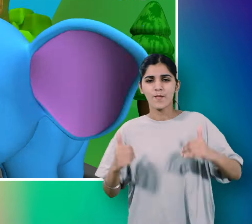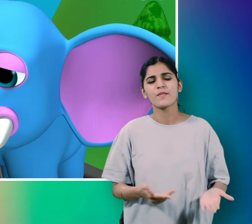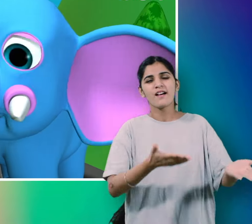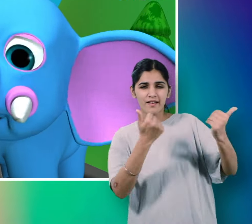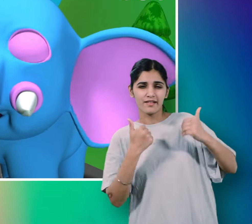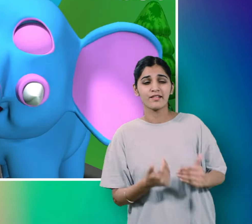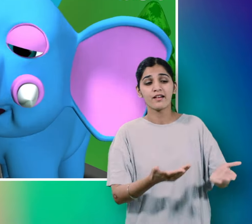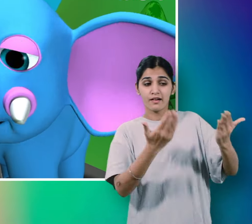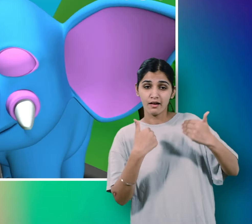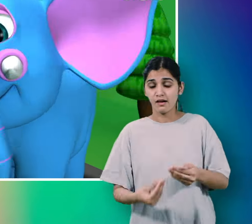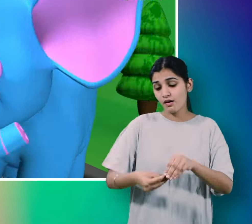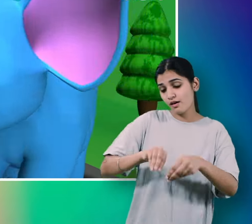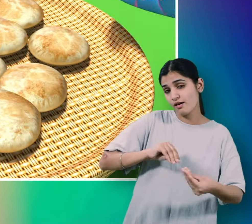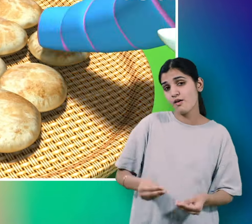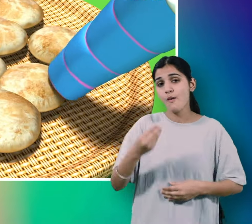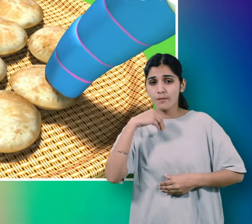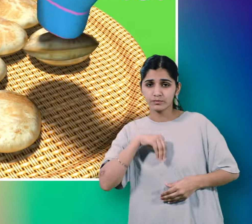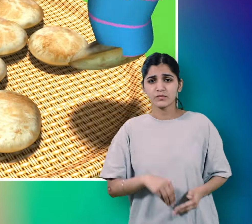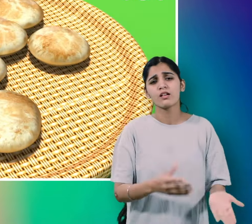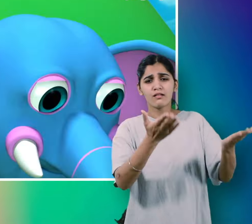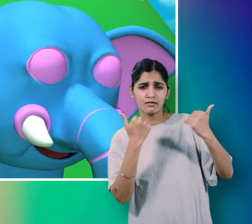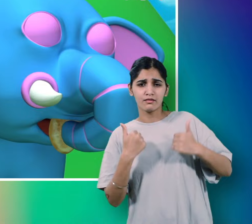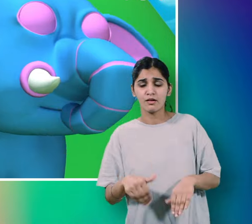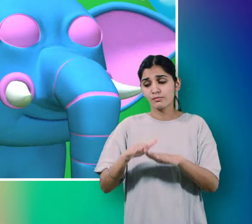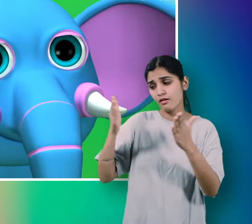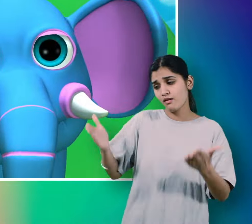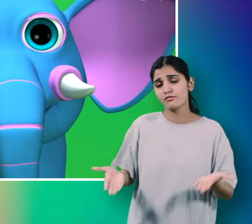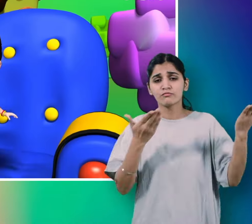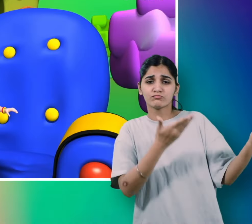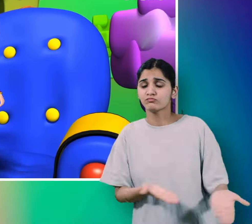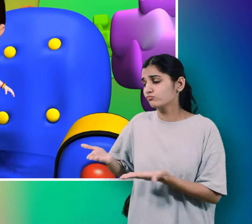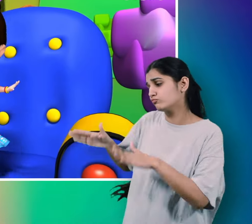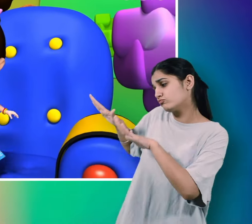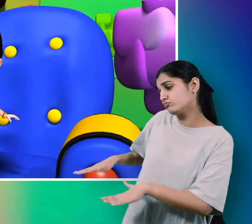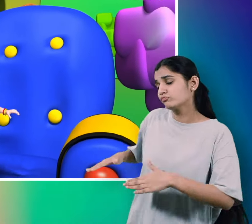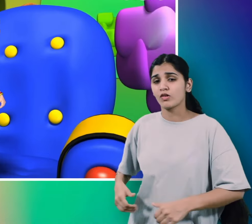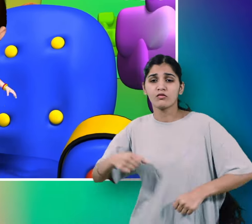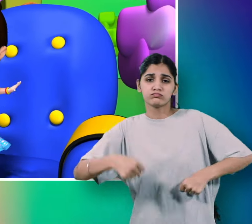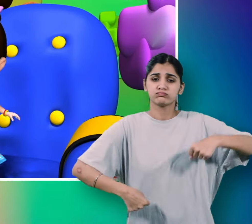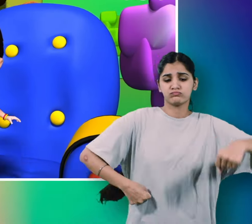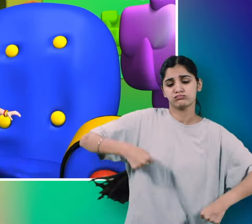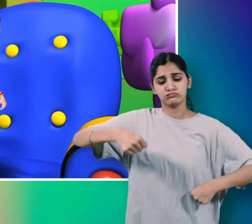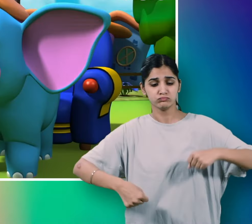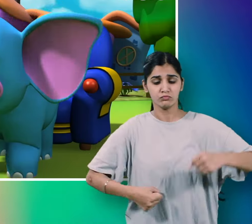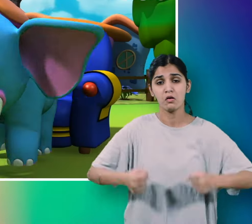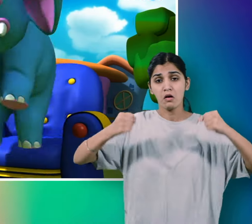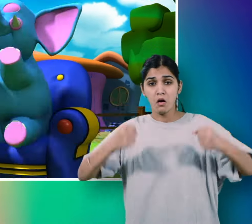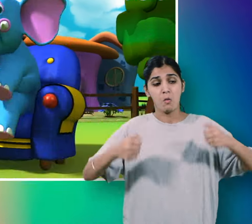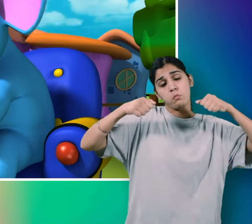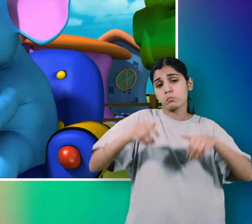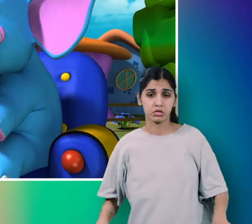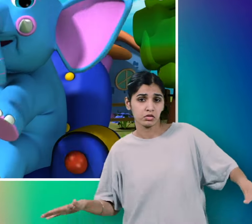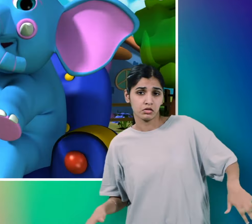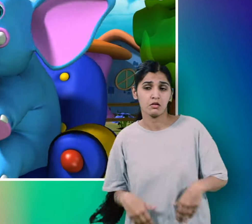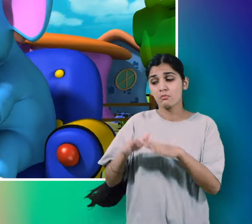मेरे घर भी आओ ना हलवा पूरी खाओ ना आओ बैठो कुर्सी पर कुर्सी